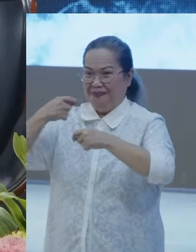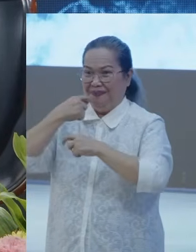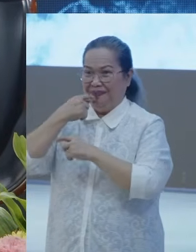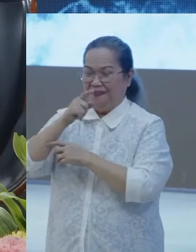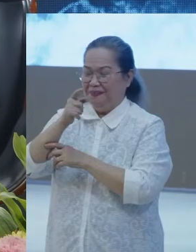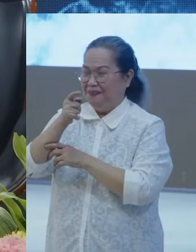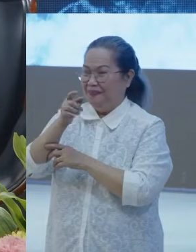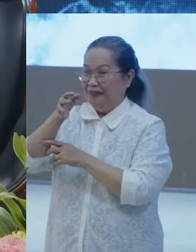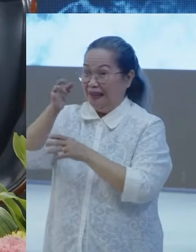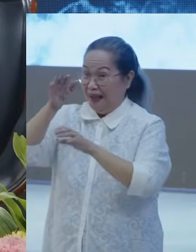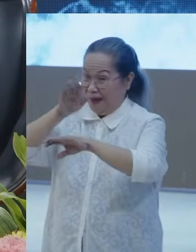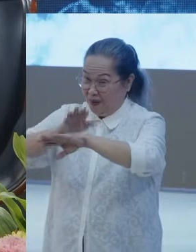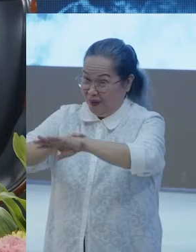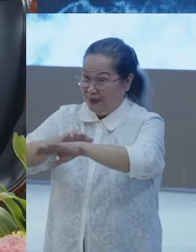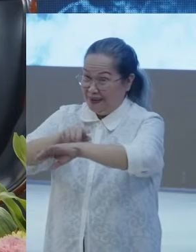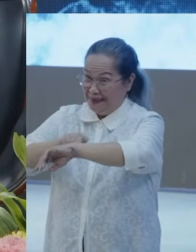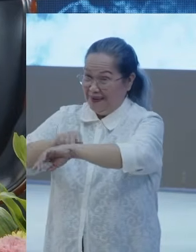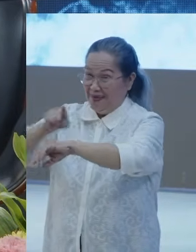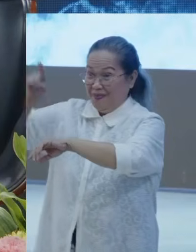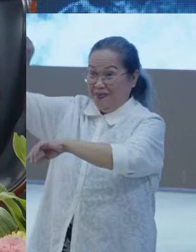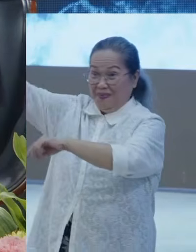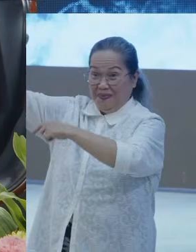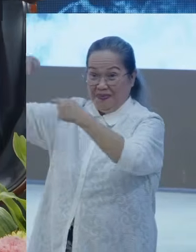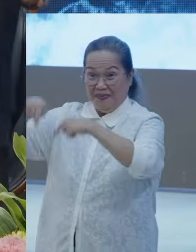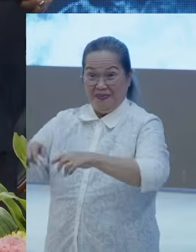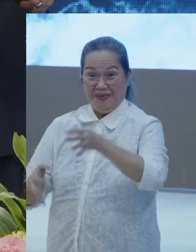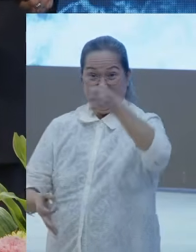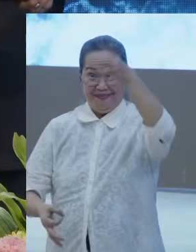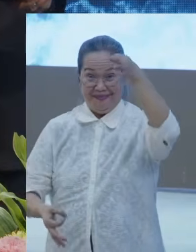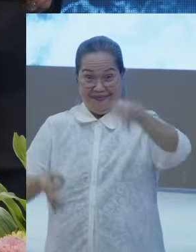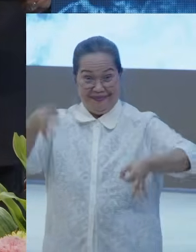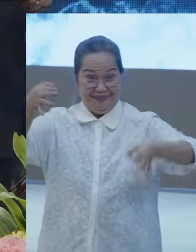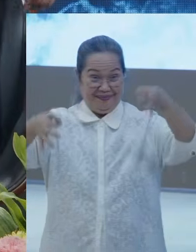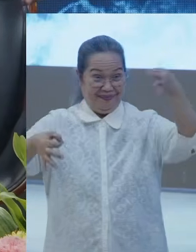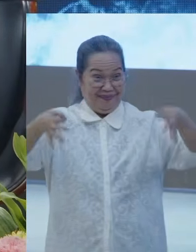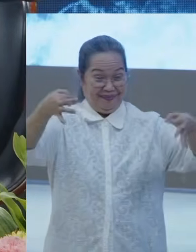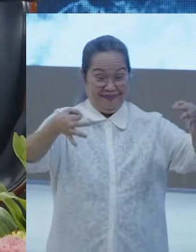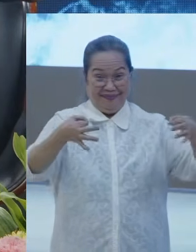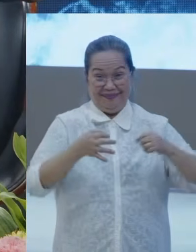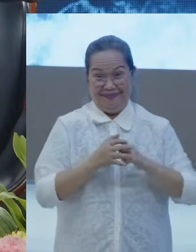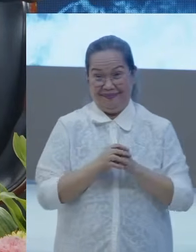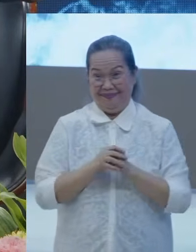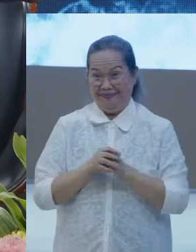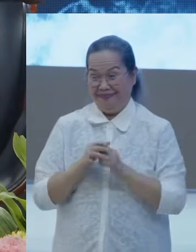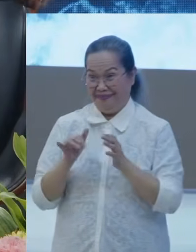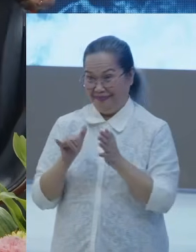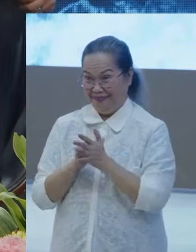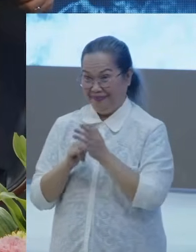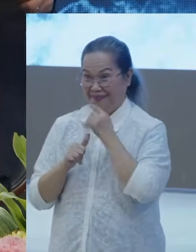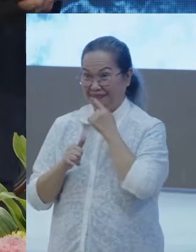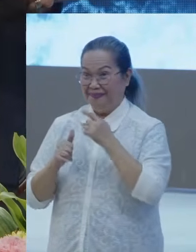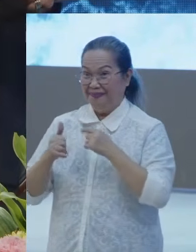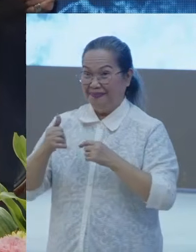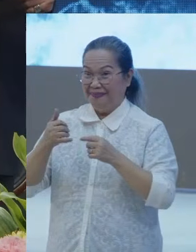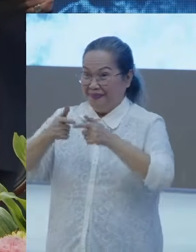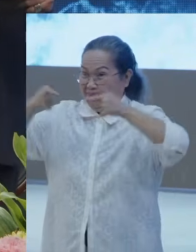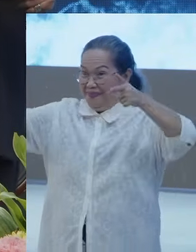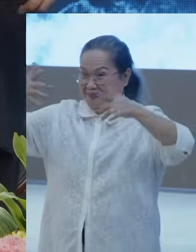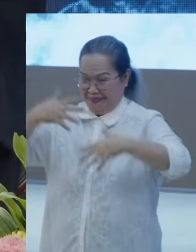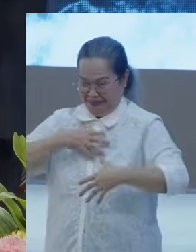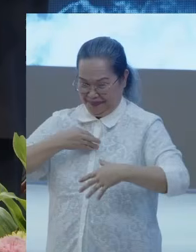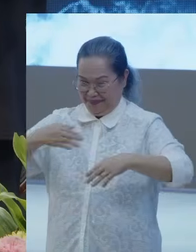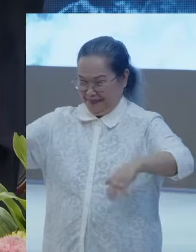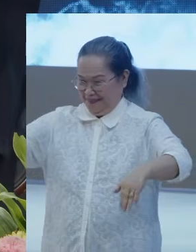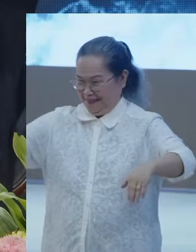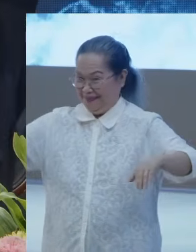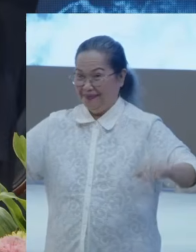article. So may tinutukoy siyang the judgment. Yun po ay yung Great White Throne Judgment.